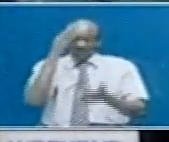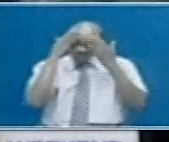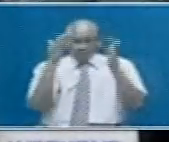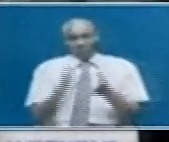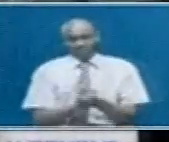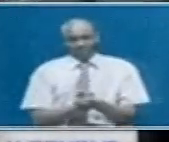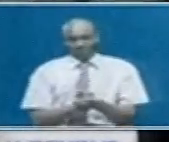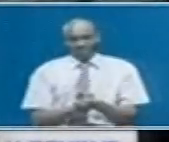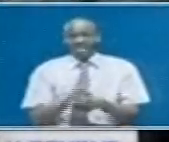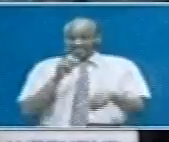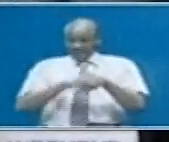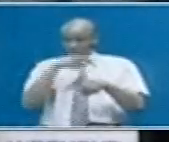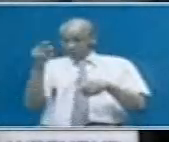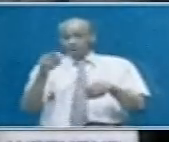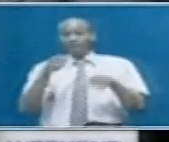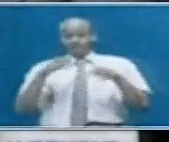tukienda kutoa mwili kwa kaburi